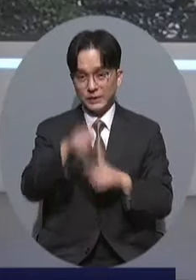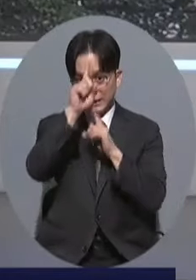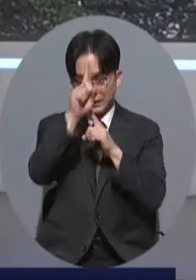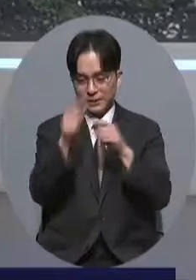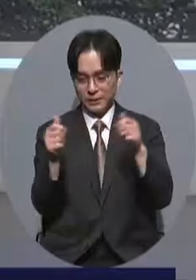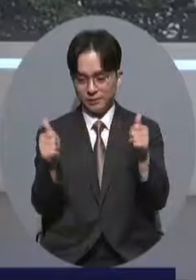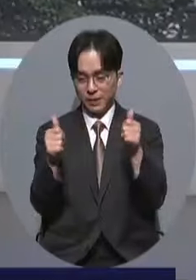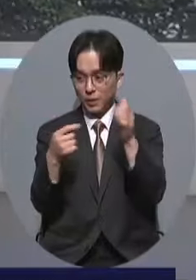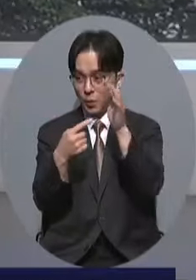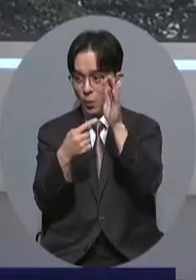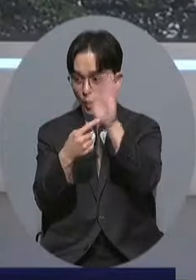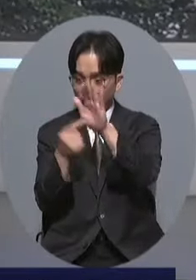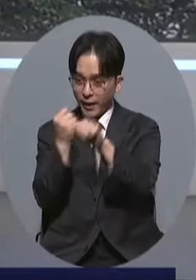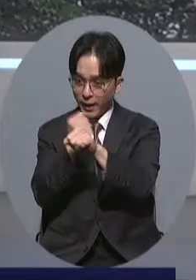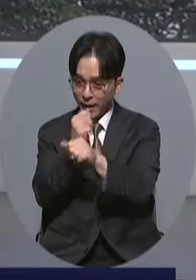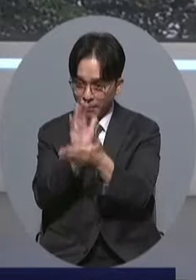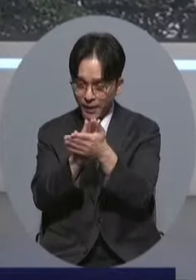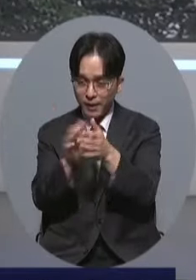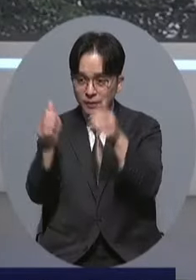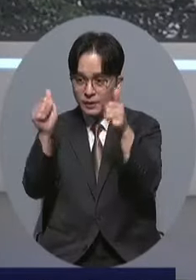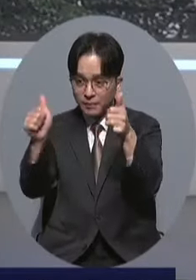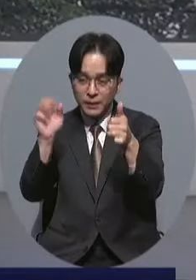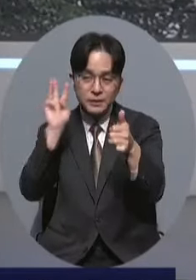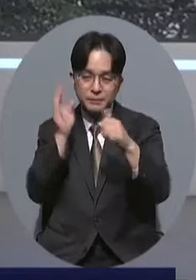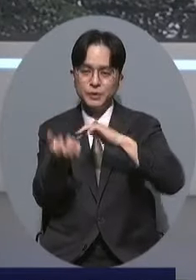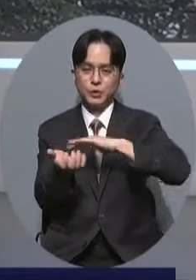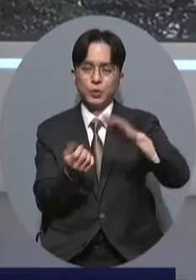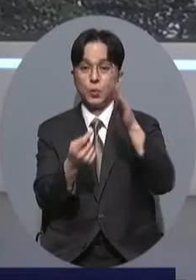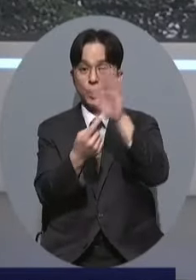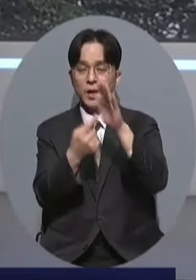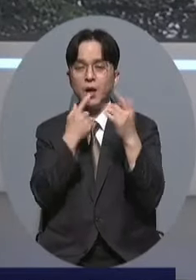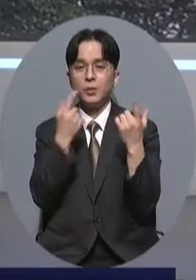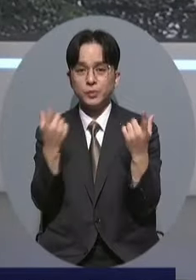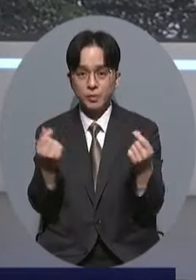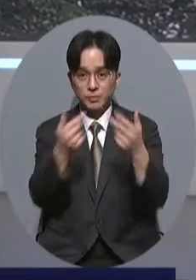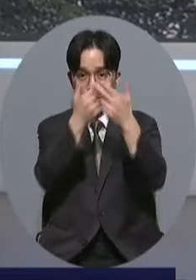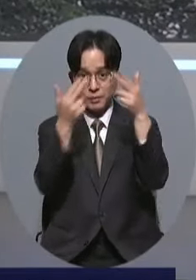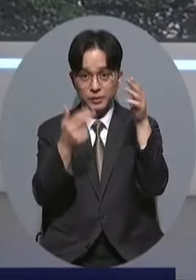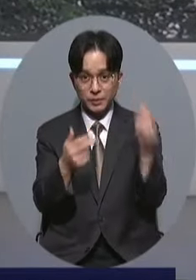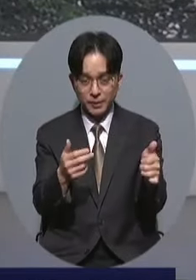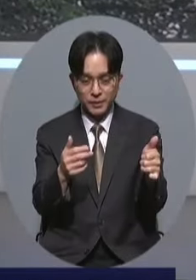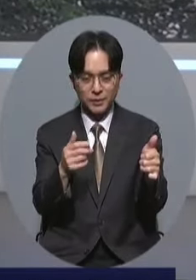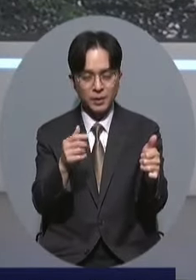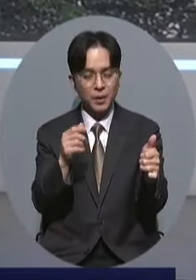이 대표의 재판 생중계 여부는 이번 주 초 결정될 것이라는 전망이 나오고 있습니다.